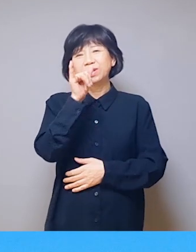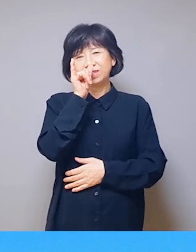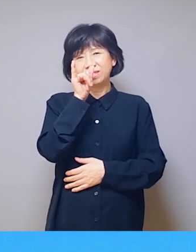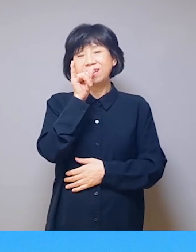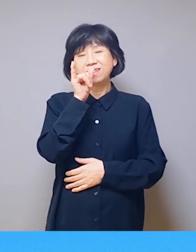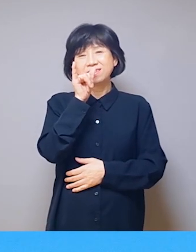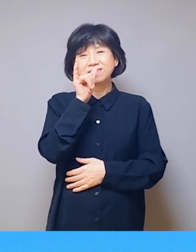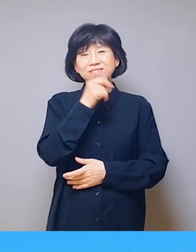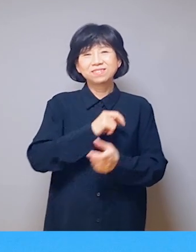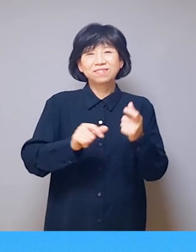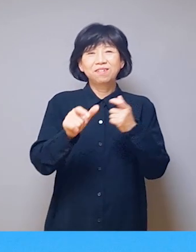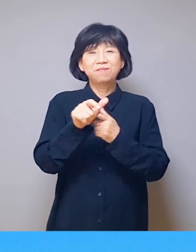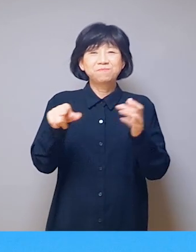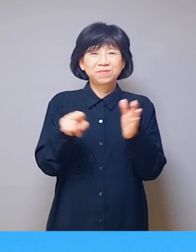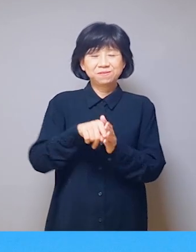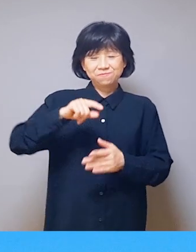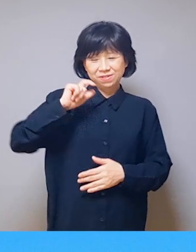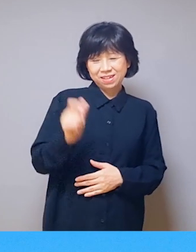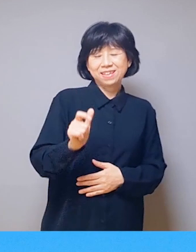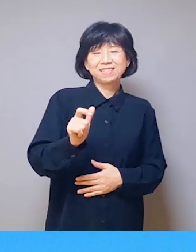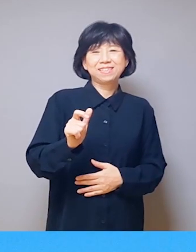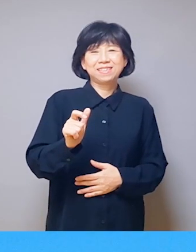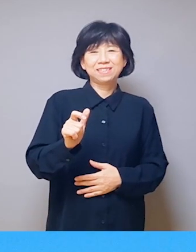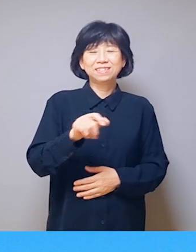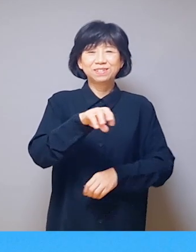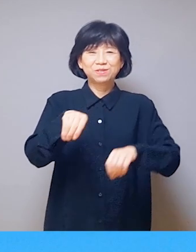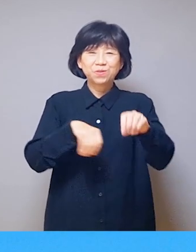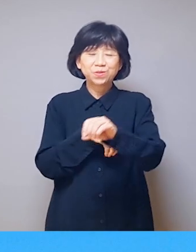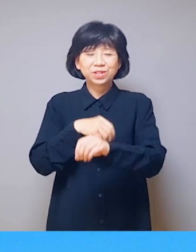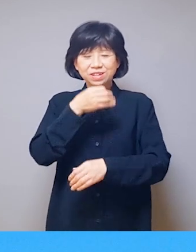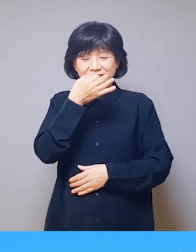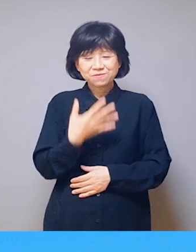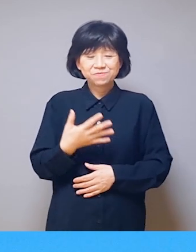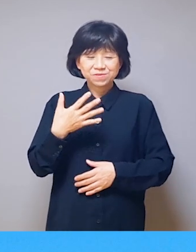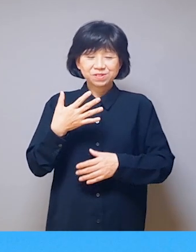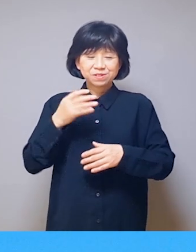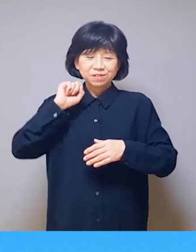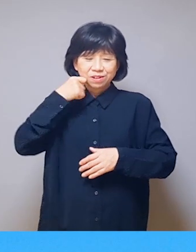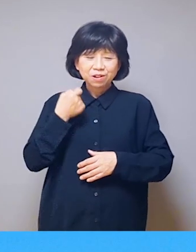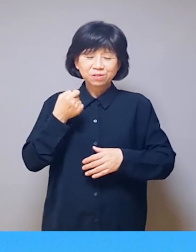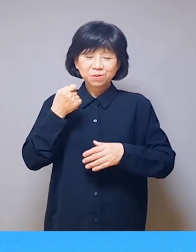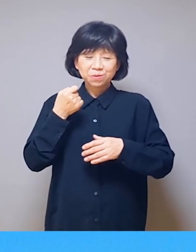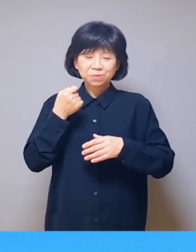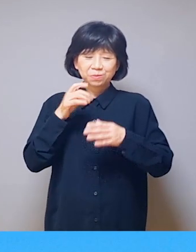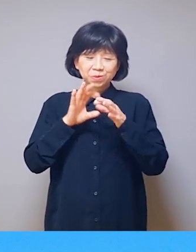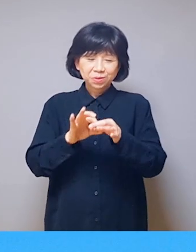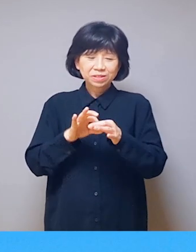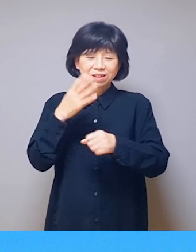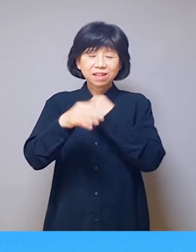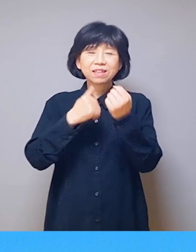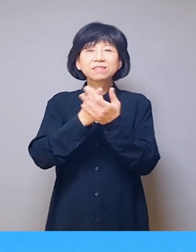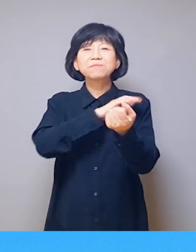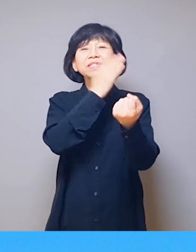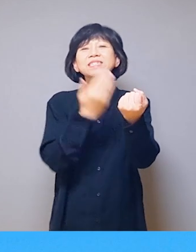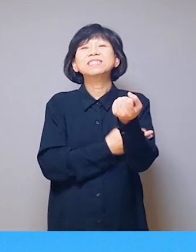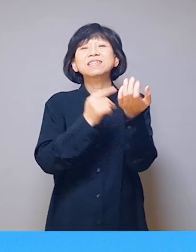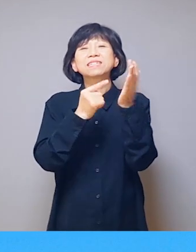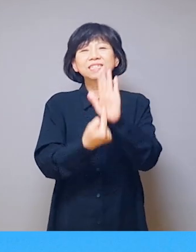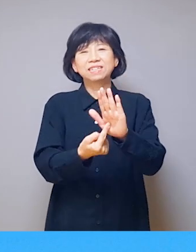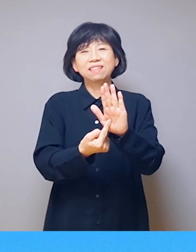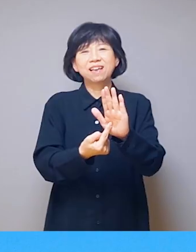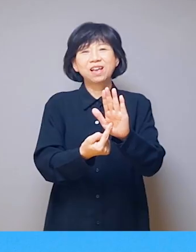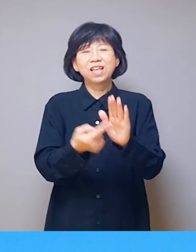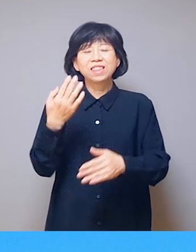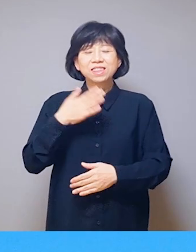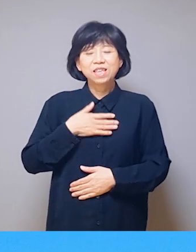속에서 더 믿음을 강하게 견고하게 오히려 그 힘들고 어려운 시간을 통해서 하나님의 능력이 드러나게끔 내 부족함이